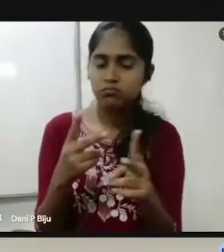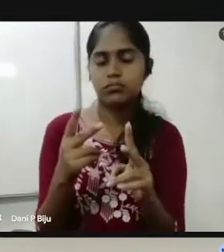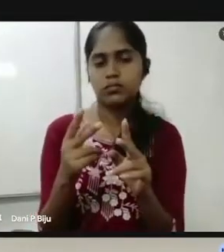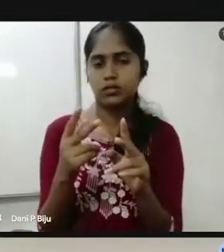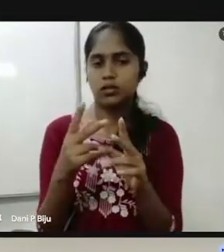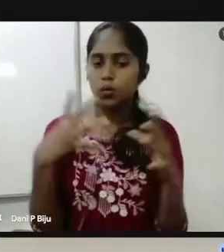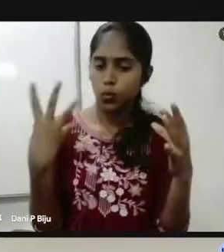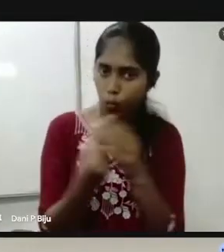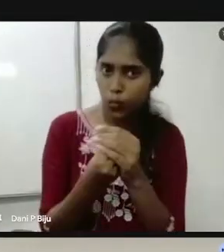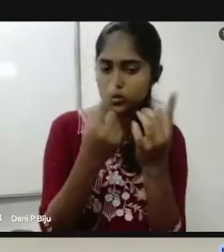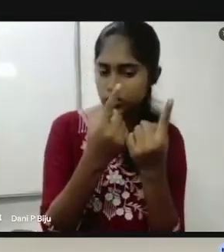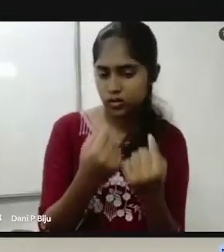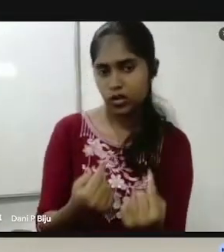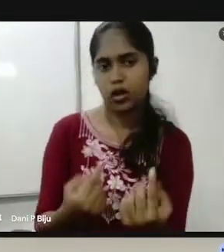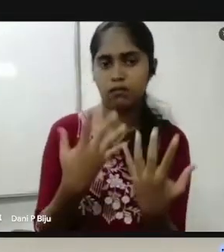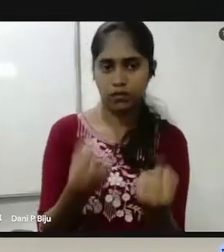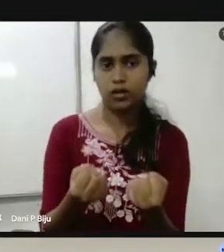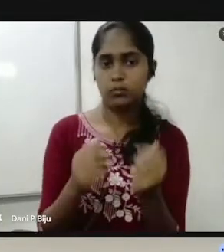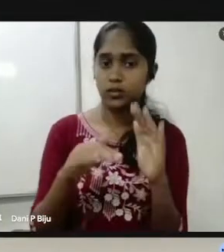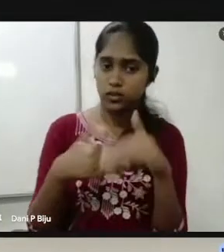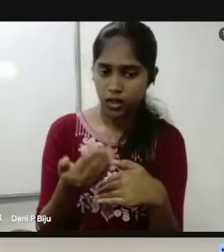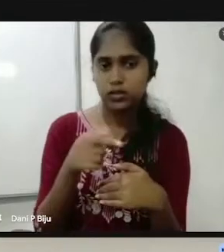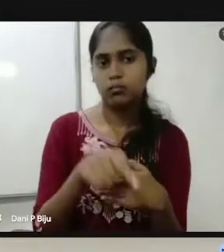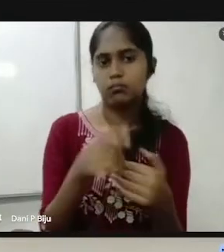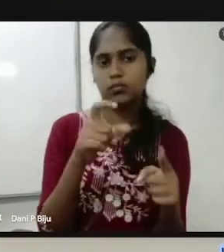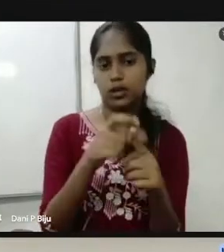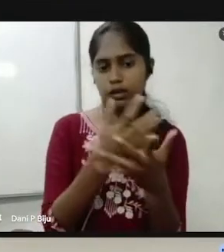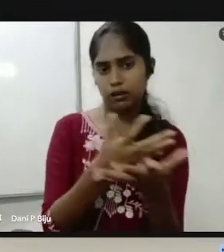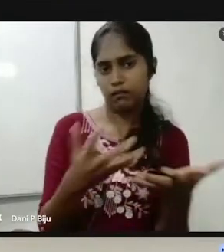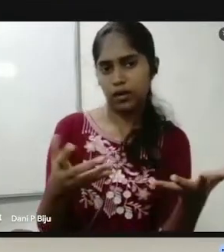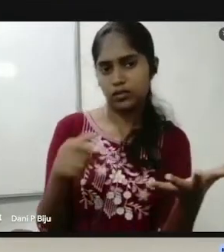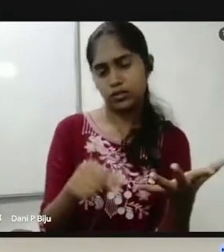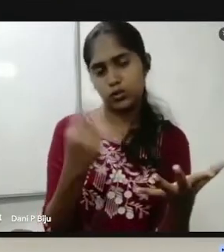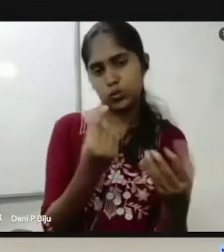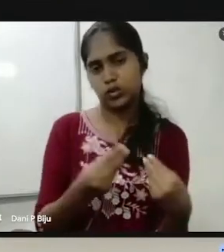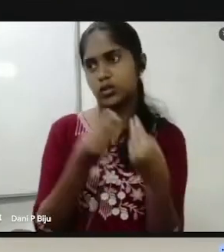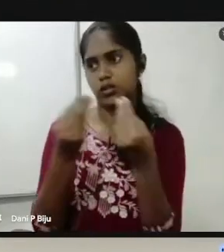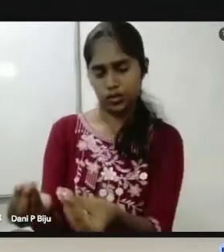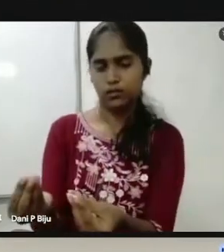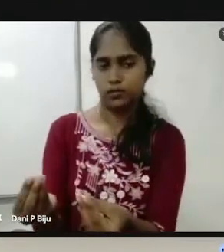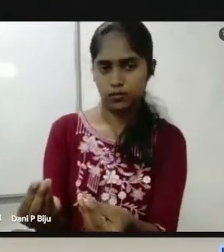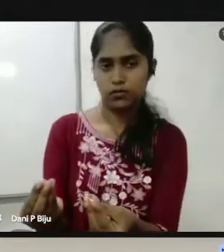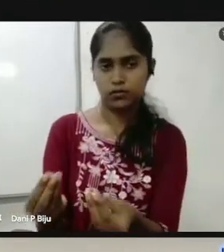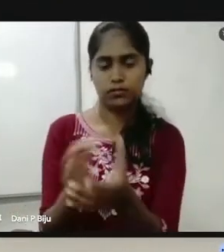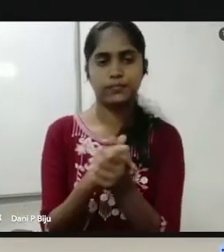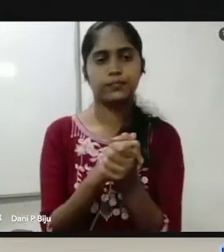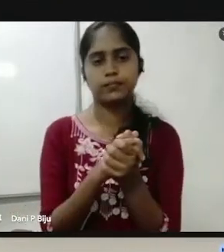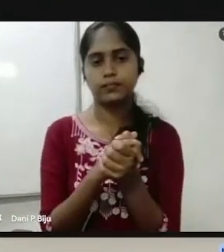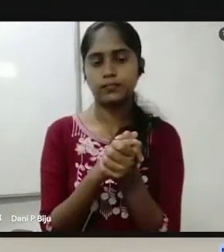പല കാര്യങ്ങളും നോക്കിയിട്ടൊക്കെ ആയിരിക്കും നമ്മൾ ആ ഡിവൈസ് അവർക്ക് സജസ്റ്റ് ചെയ്യുന്നത്, അല്ലെങ്കിൽ ഒരു സിസ്റ്റം നമ്മൾ അവർക്ക് സജസ്റ്റ് ചെയ്യുന്നത്. ചിലപ്പം